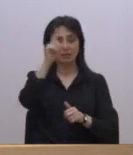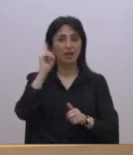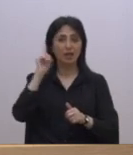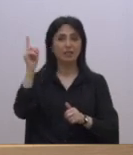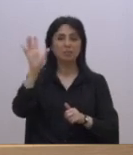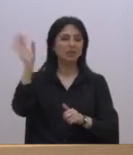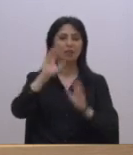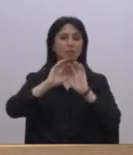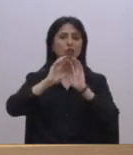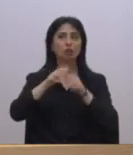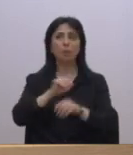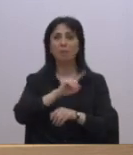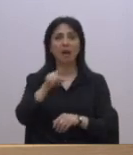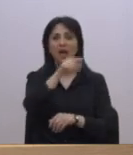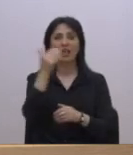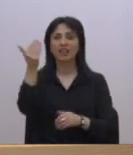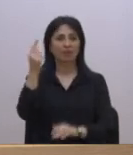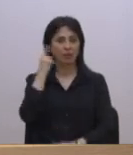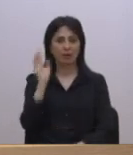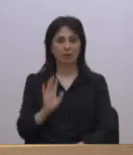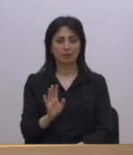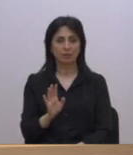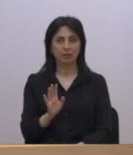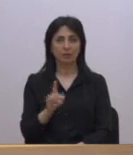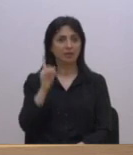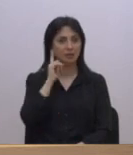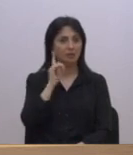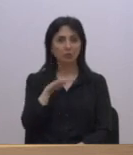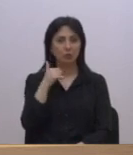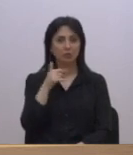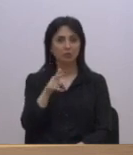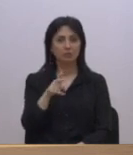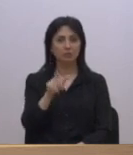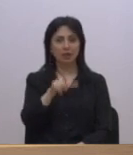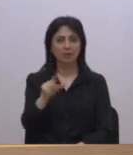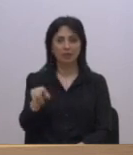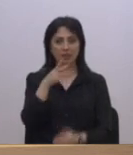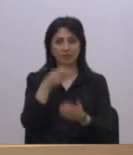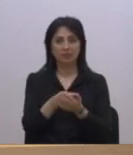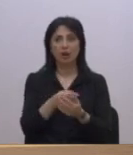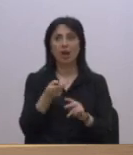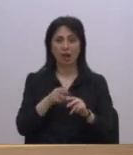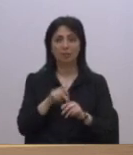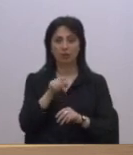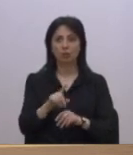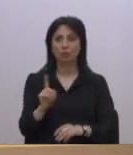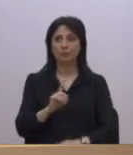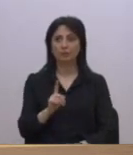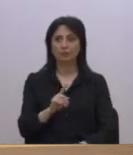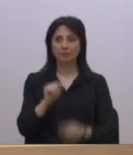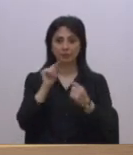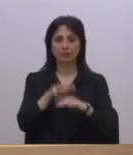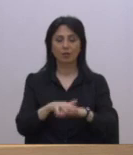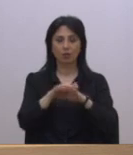ესმის მთელ მსოფლიოს, მაგრამ არ გესმით თქვენ. არ გესმით თქვენ ამ ადამიანების. ამიტომა, რომ